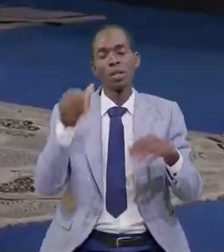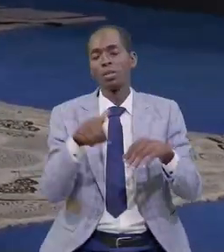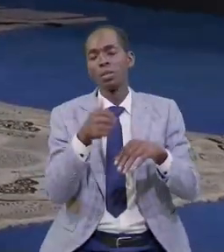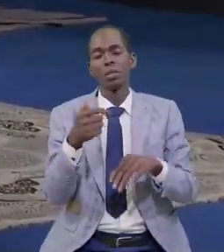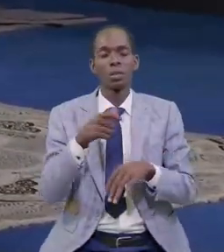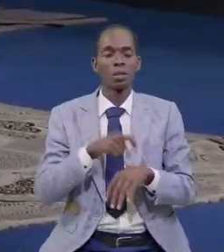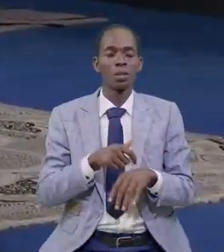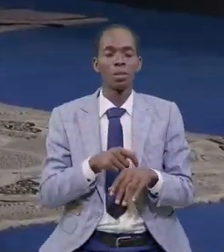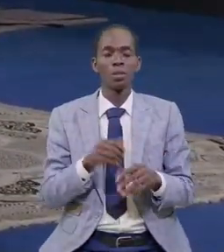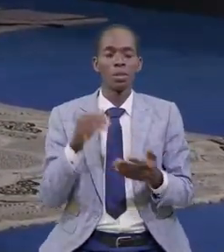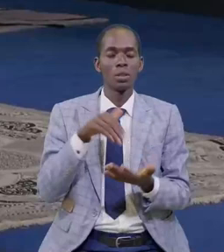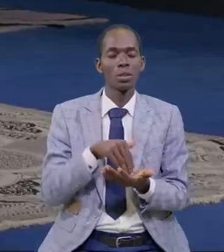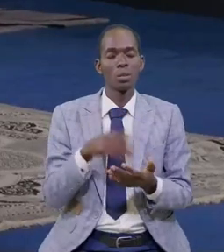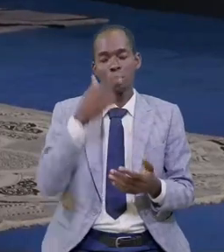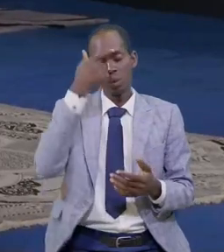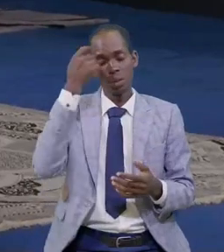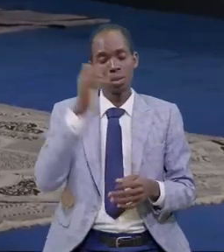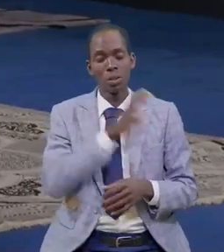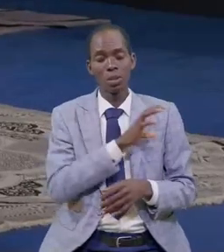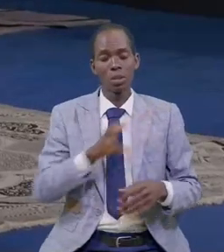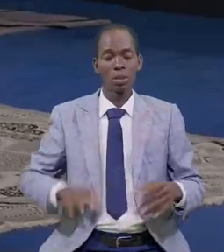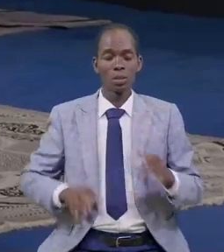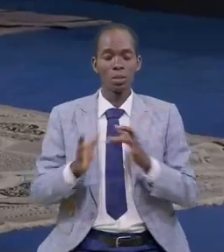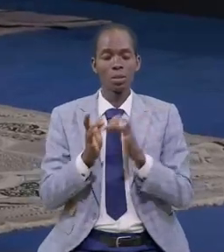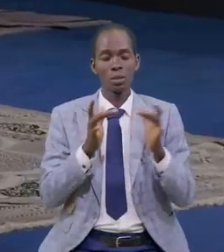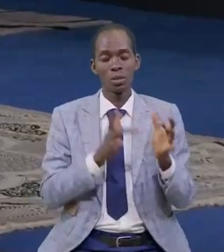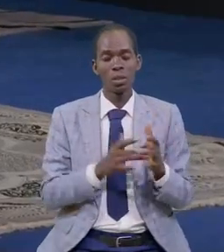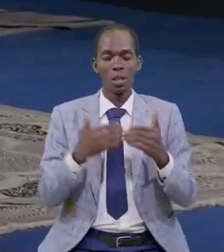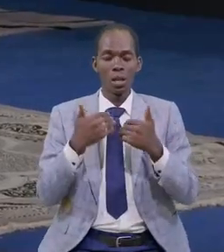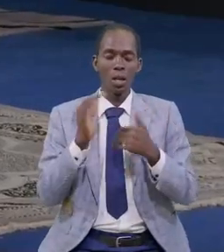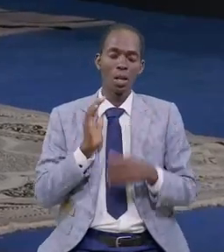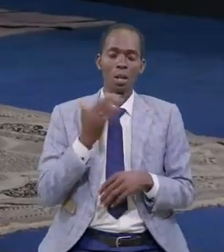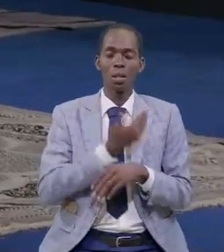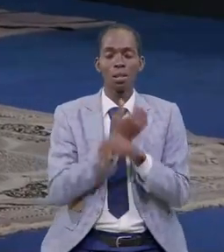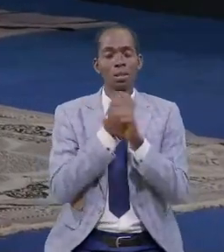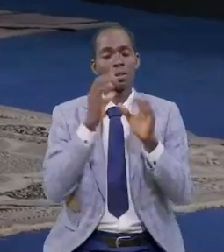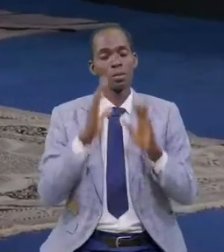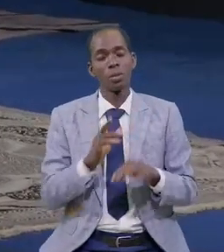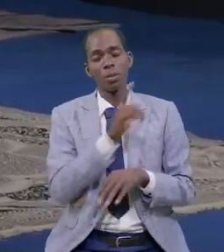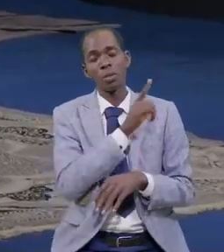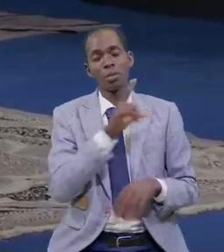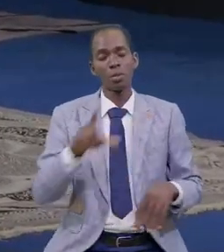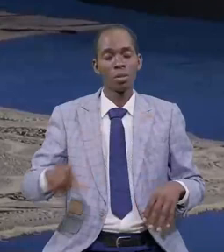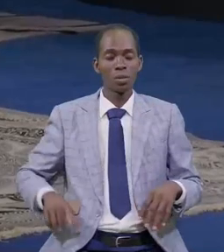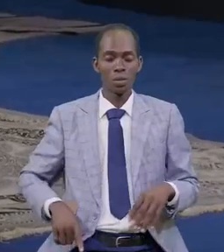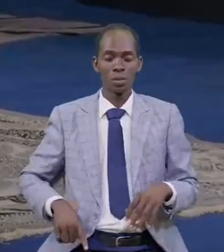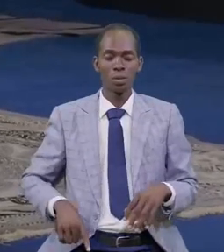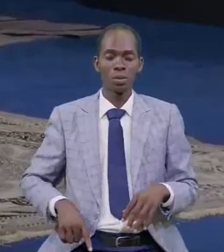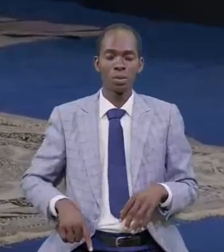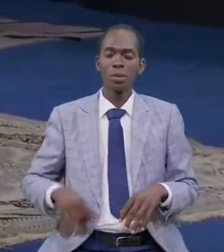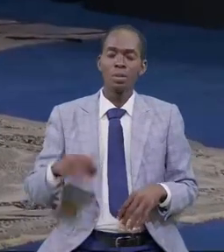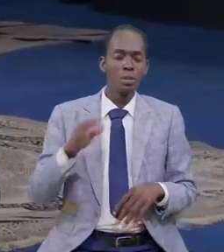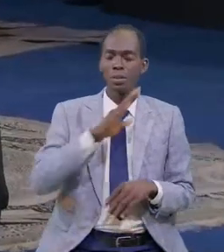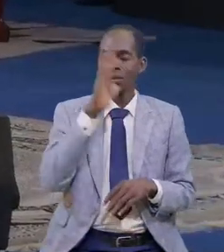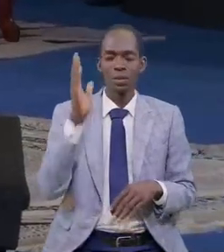autre session parce que Christ Jésus qui est le Sauveur le Seigneur